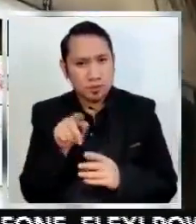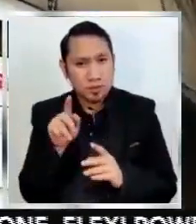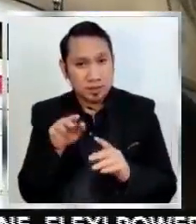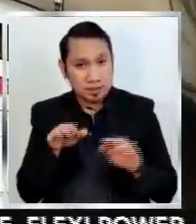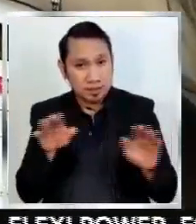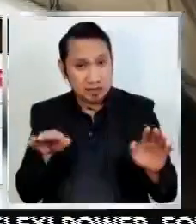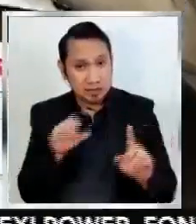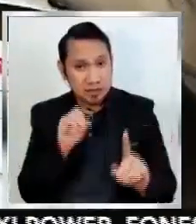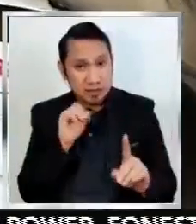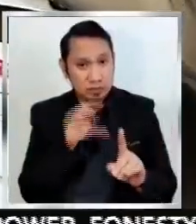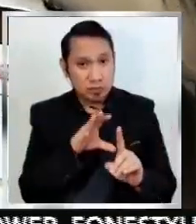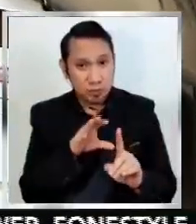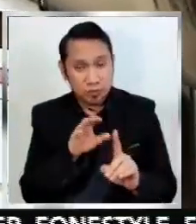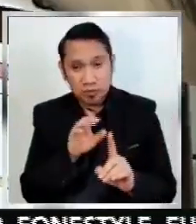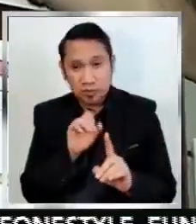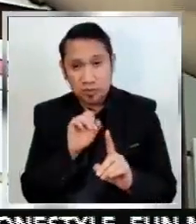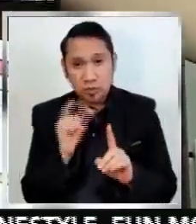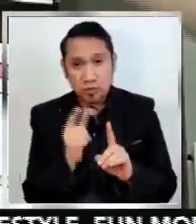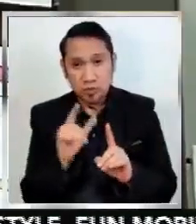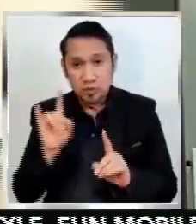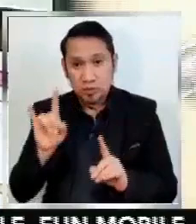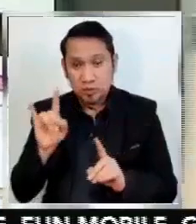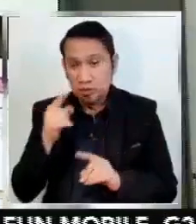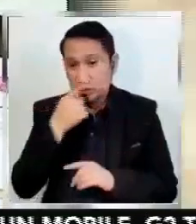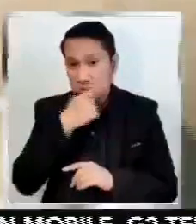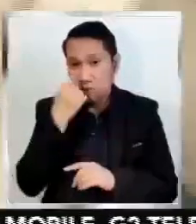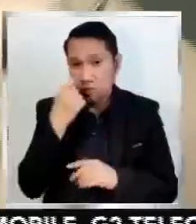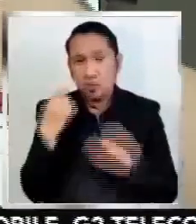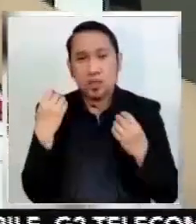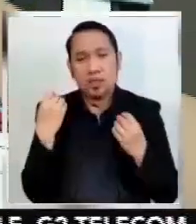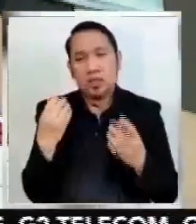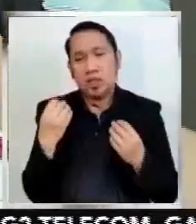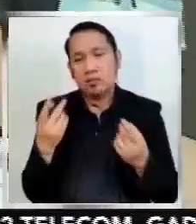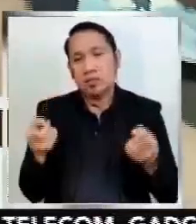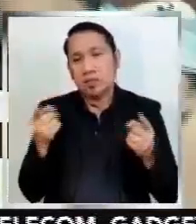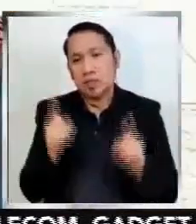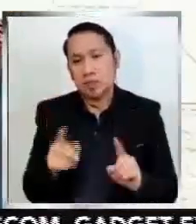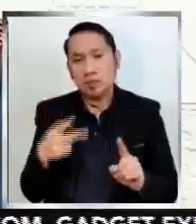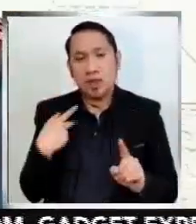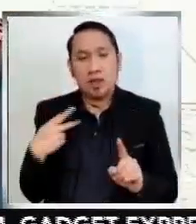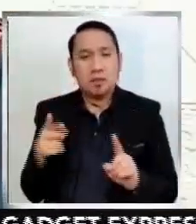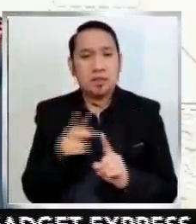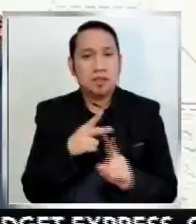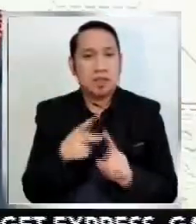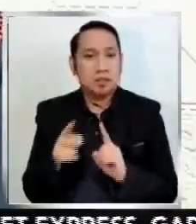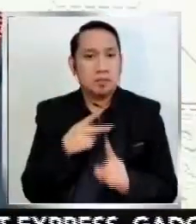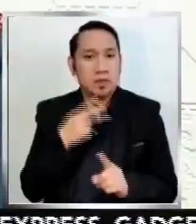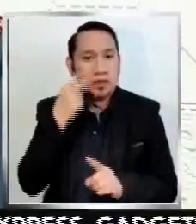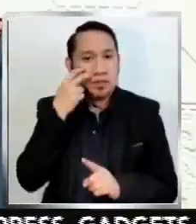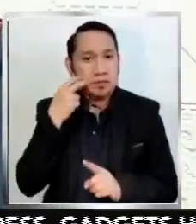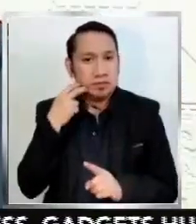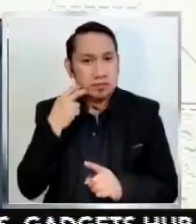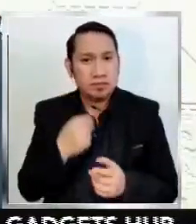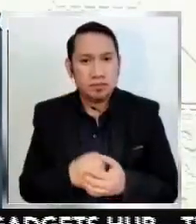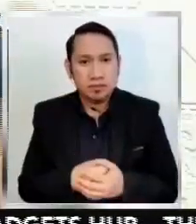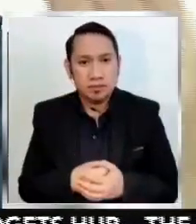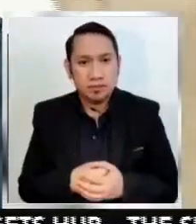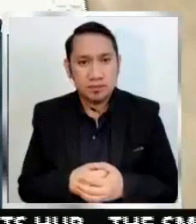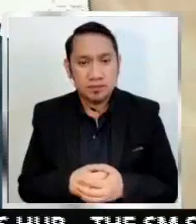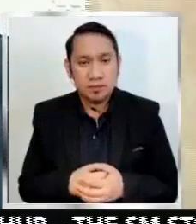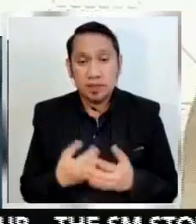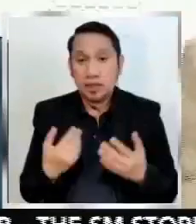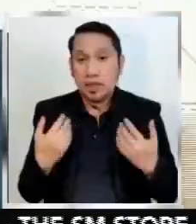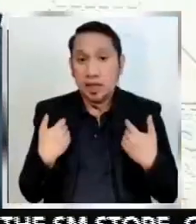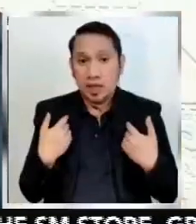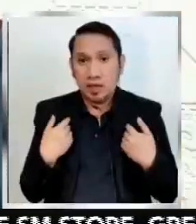lalo't tumataas ang bilang ng batang nabibiktima ng mga cybercriminals. Mataas yung probability na nakita